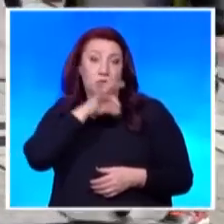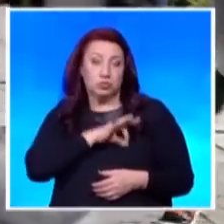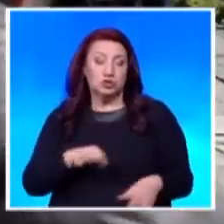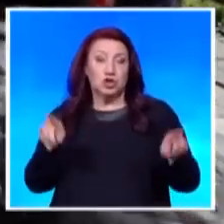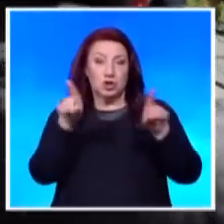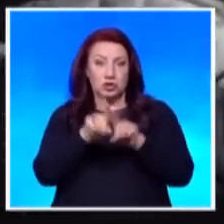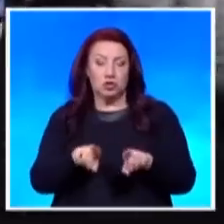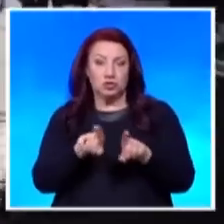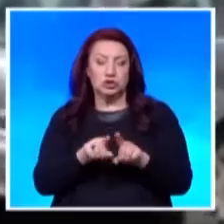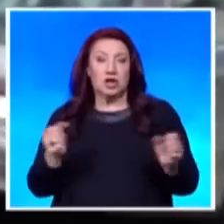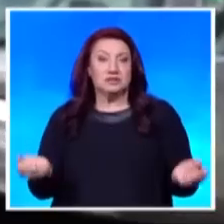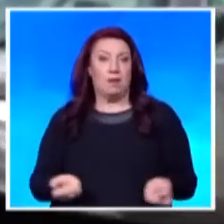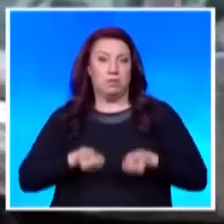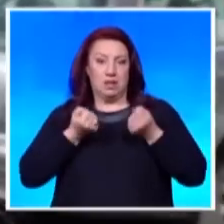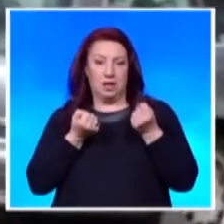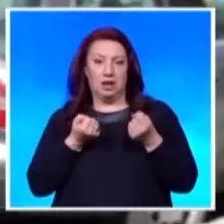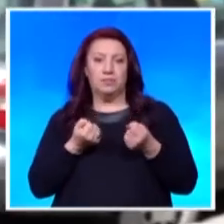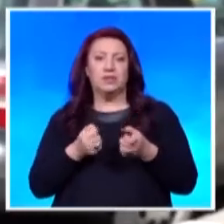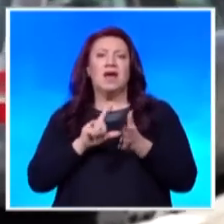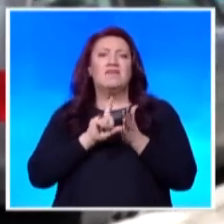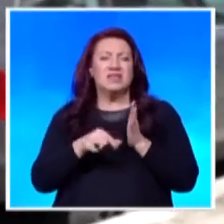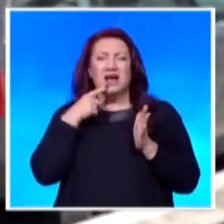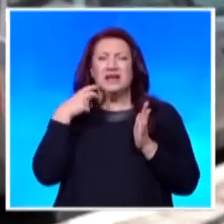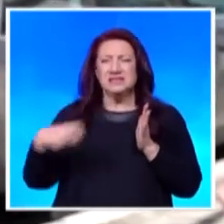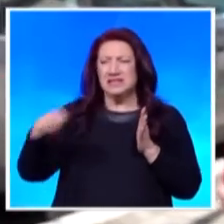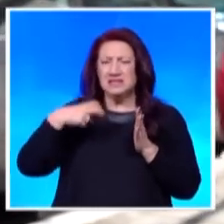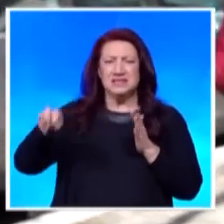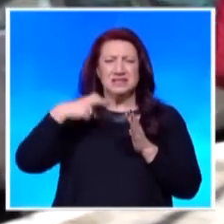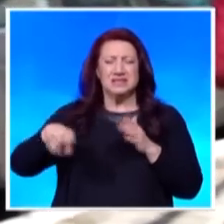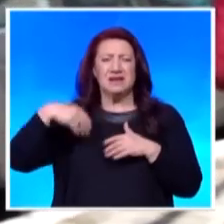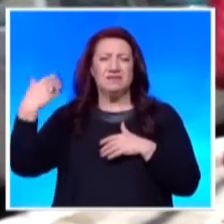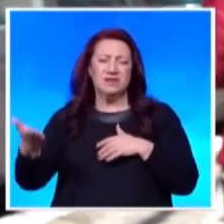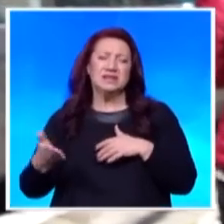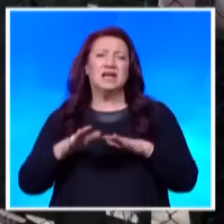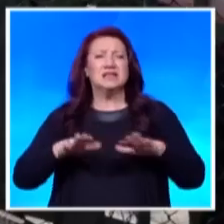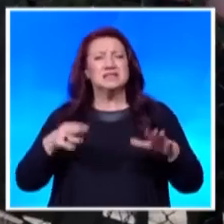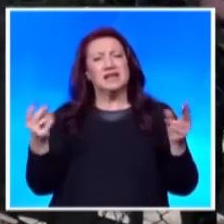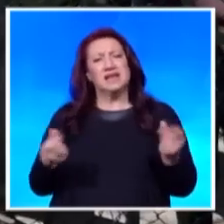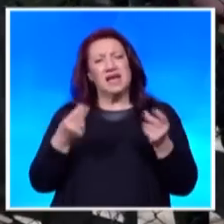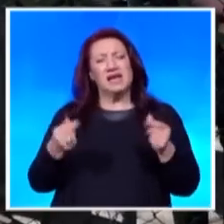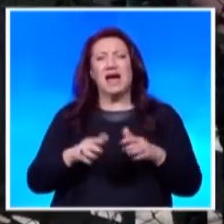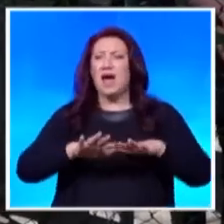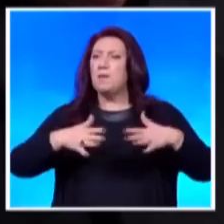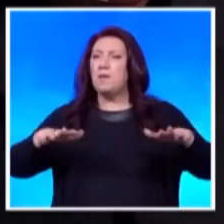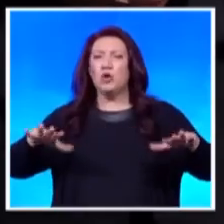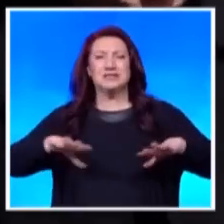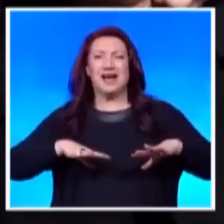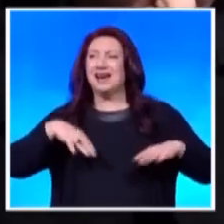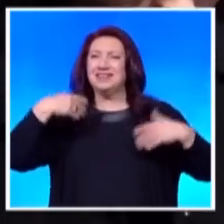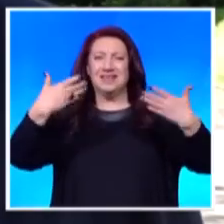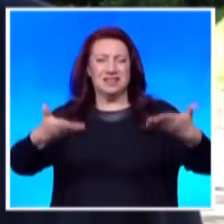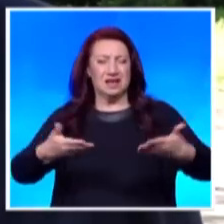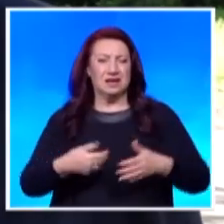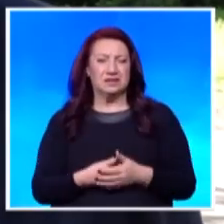от тях останаха празни. Веднага напуснахме сградата, играха си в морската градина. Наложи се и голям процент